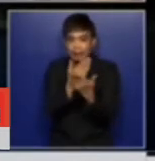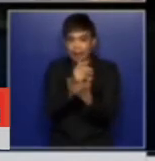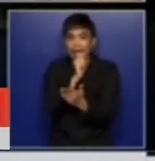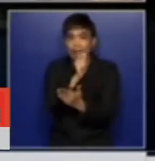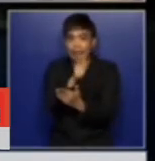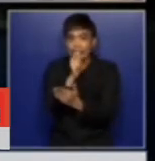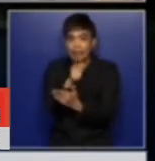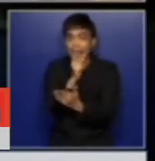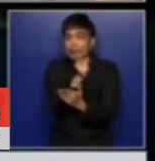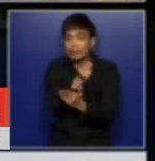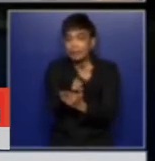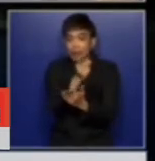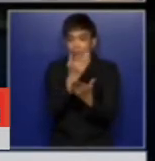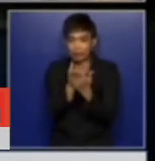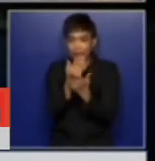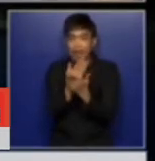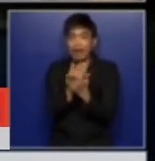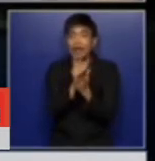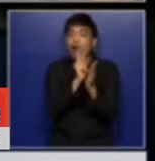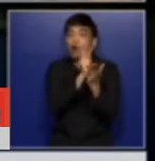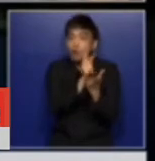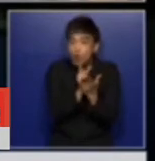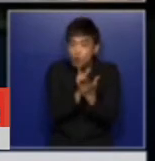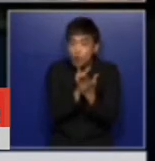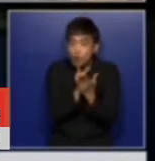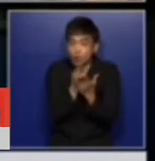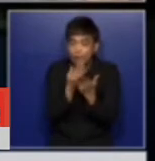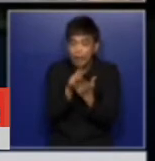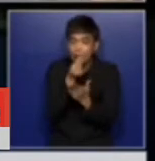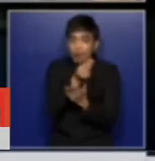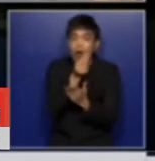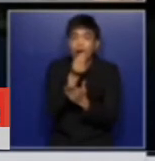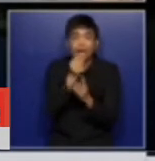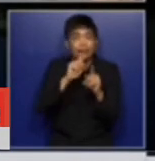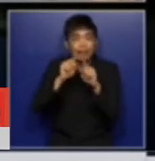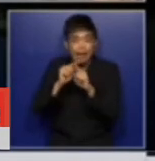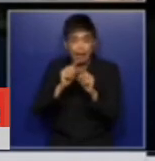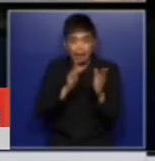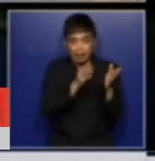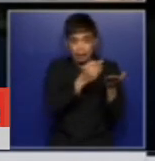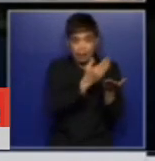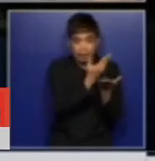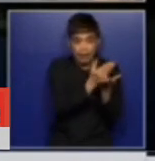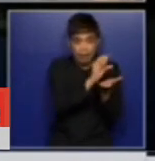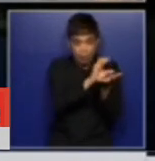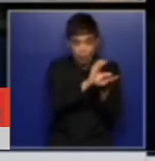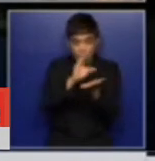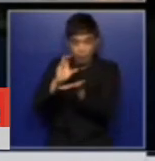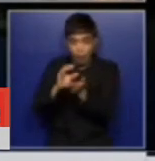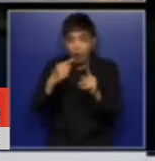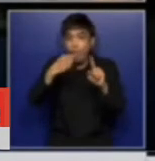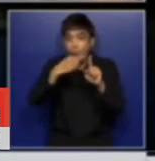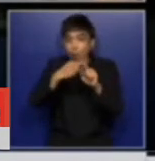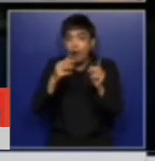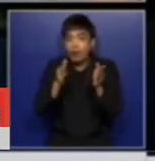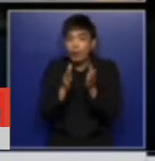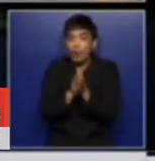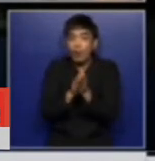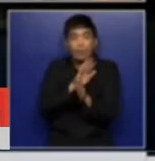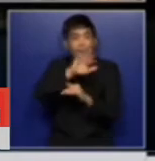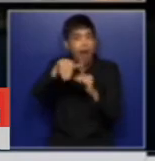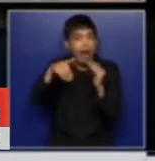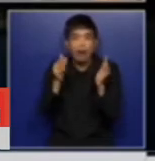ายชำระคืนต้นเงินกู้เอา2ตัวมาบวกกันนะครับรวมแล้วเงินจำนวนทั้